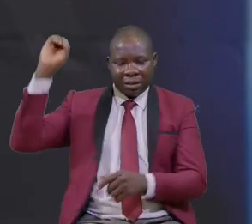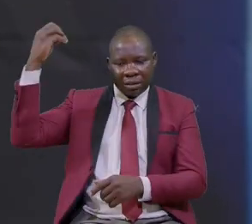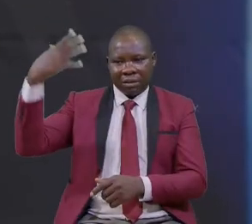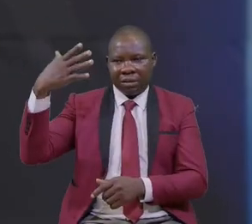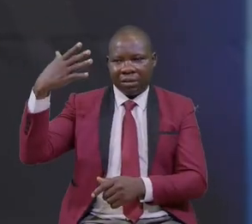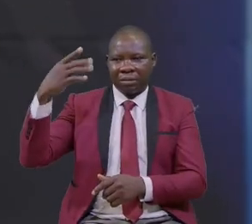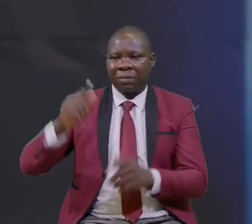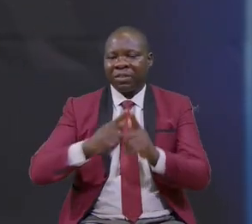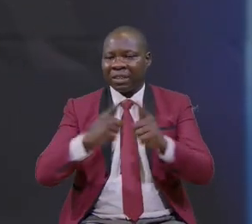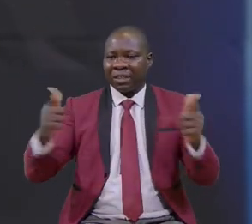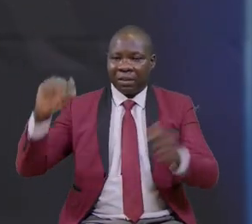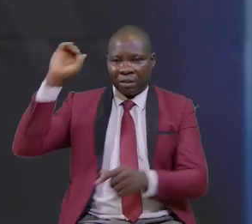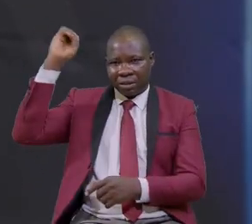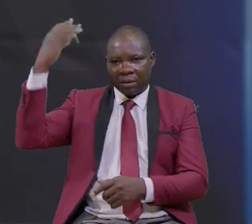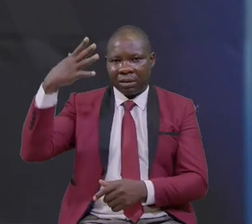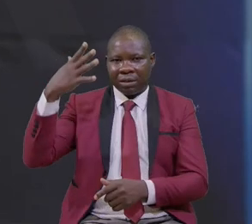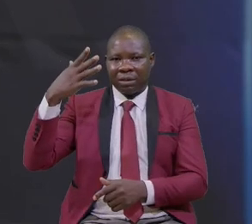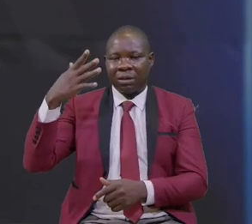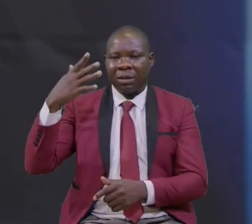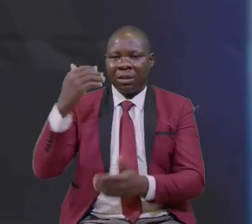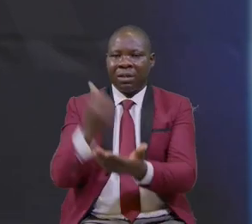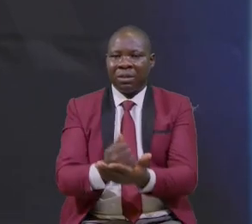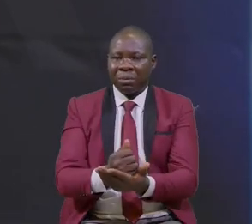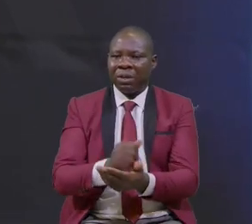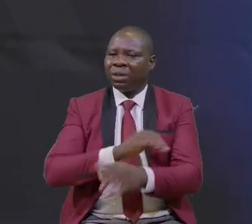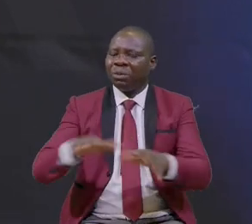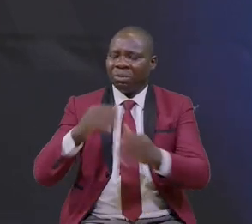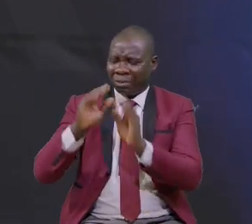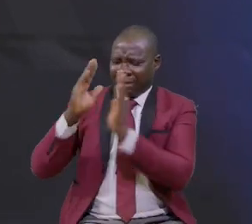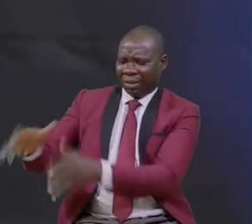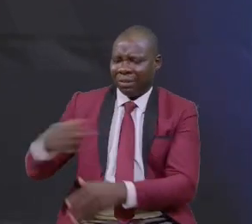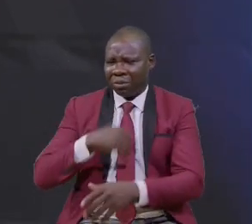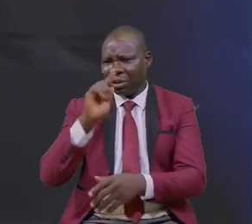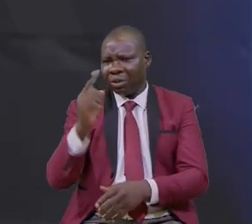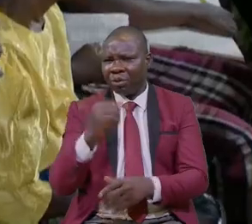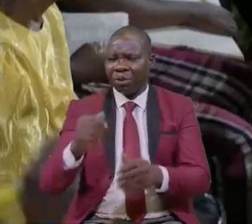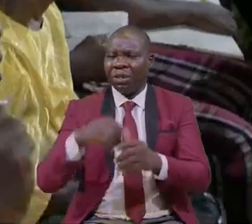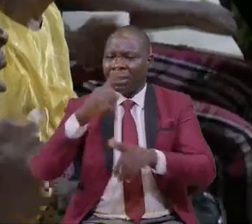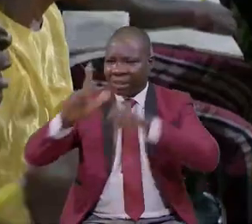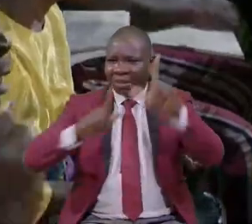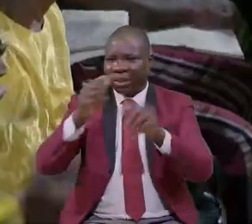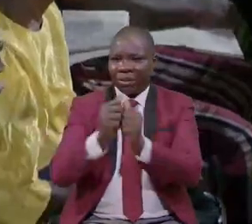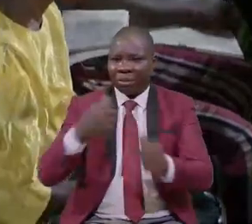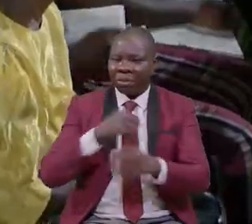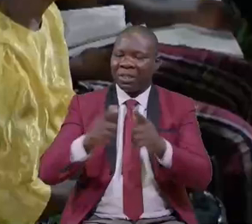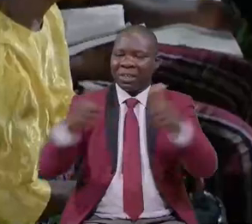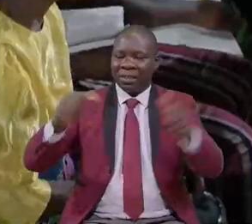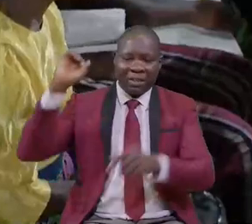grâce une grande grâce ne me laissez pas non répétez avec moi une grande